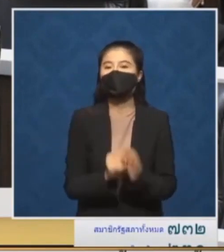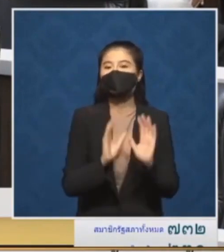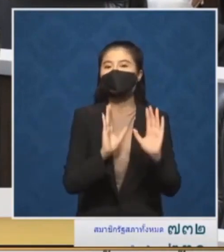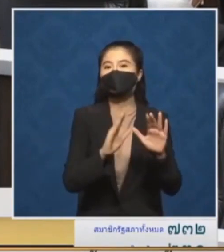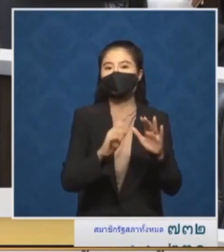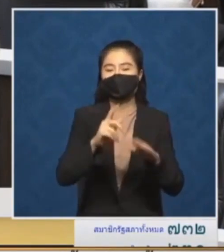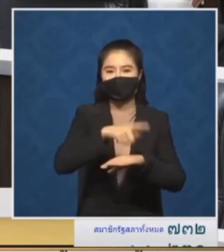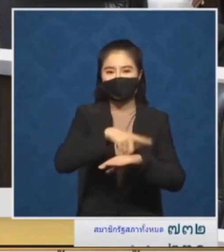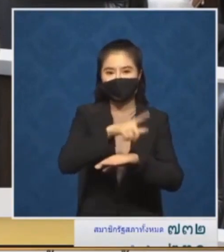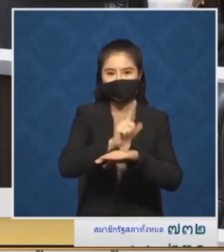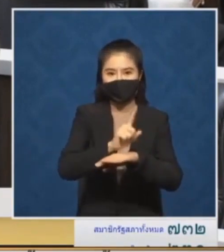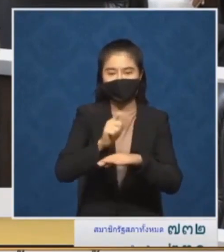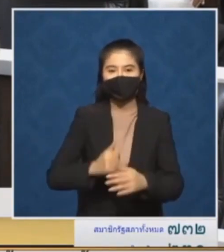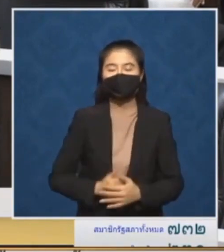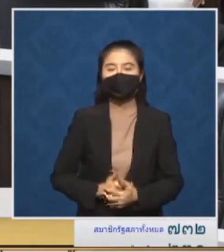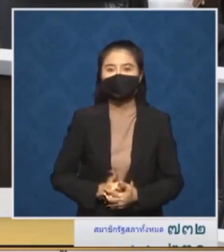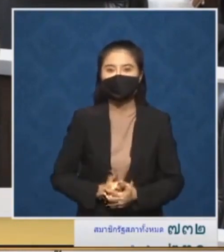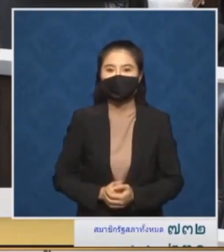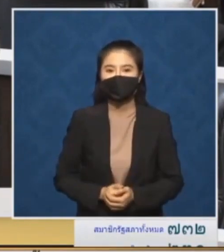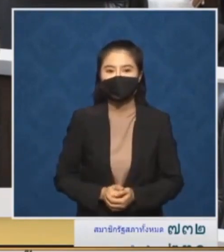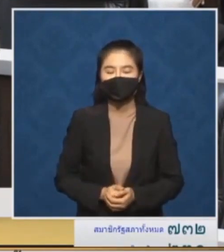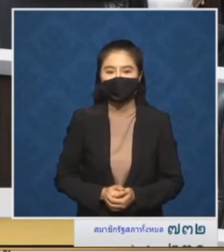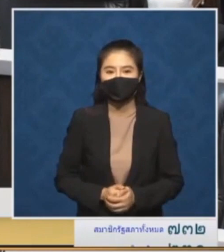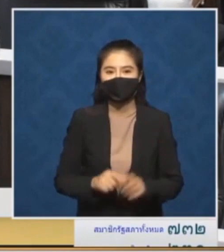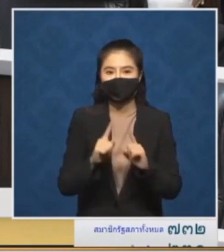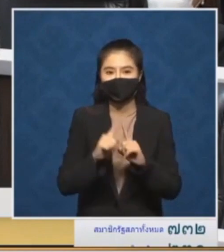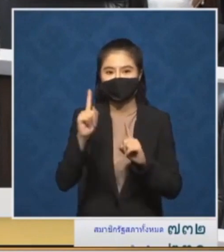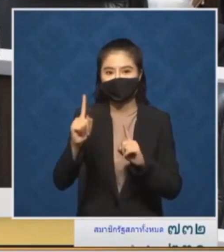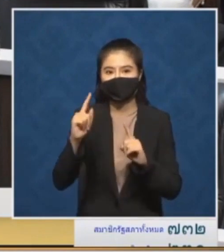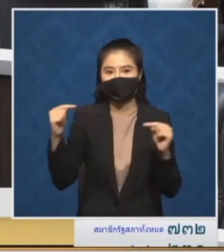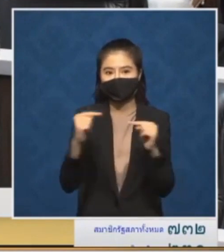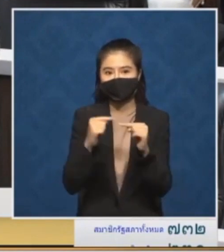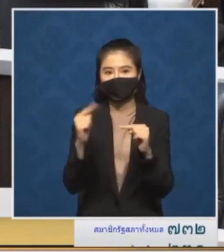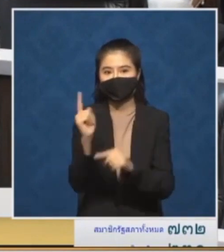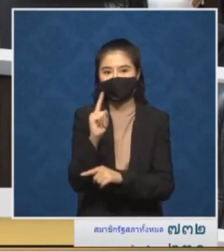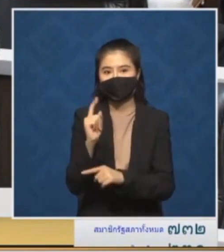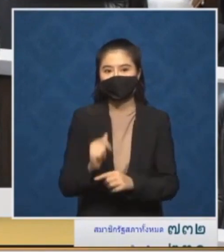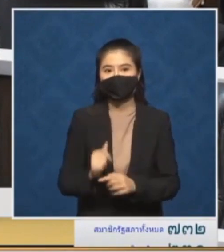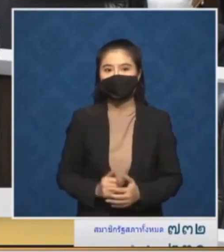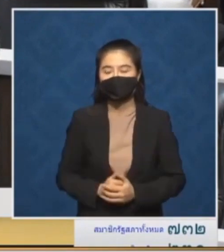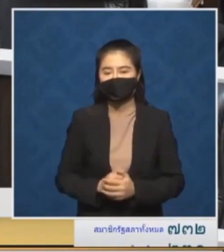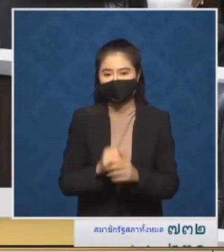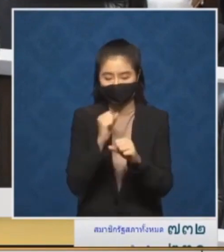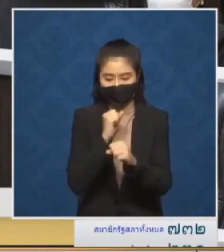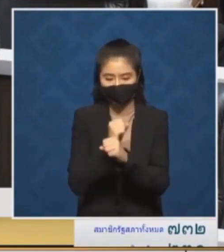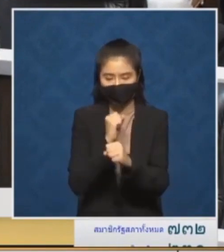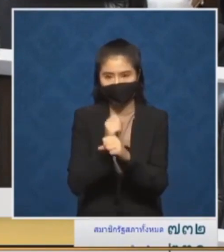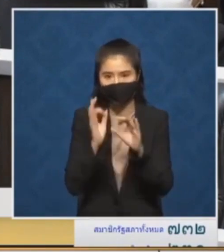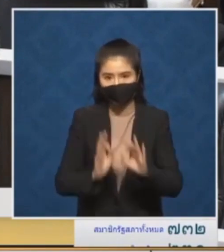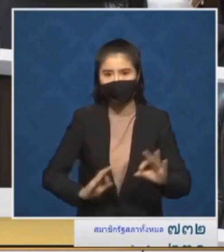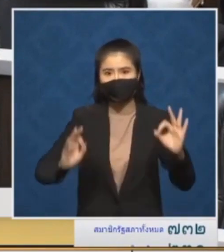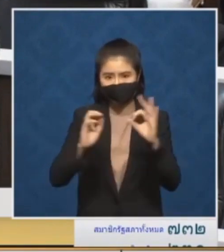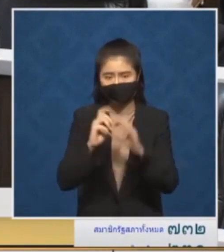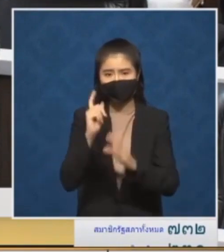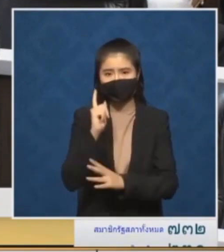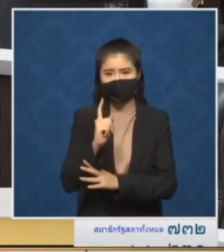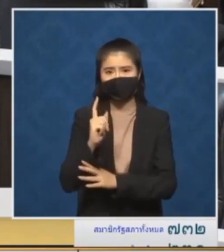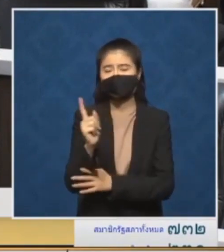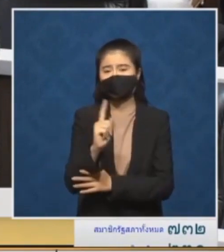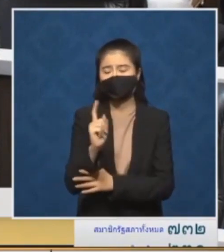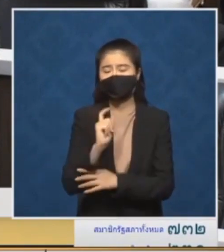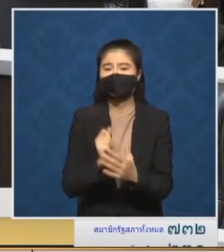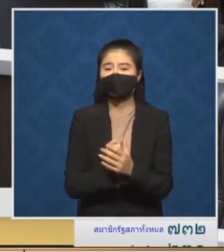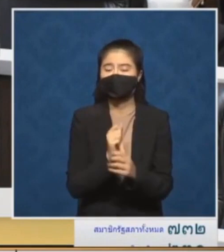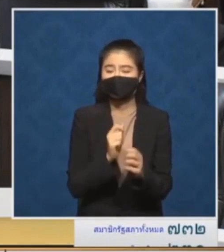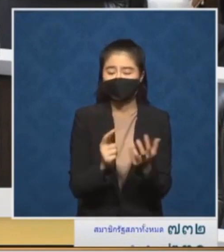ราคำนึงว่าเป็นส.ส.ที่มีศักดิ์ศรีเท่ากันไม่มีส.ส.ซีกใดมีศักดิ์ศรีเหนือกว่ากันทั้งนี้เราเป็นประชาธิปไตยตัวแทนการเลือกตัวแทนที่ดีที่สุดต้องเป็นการ